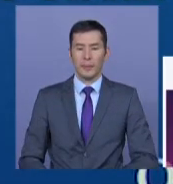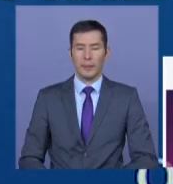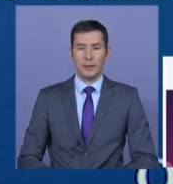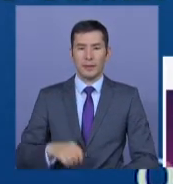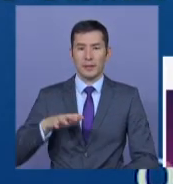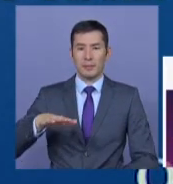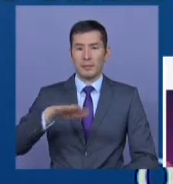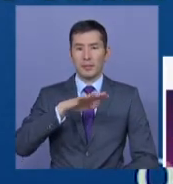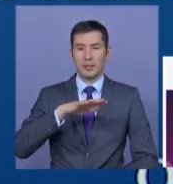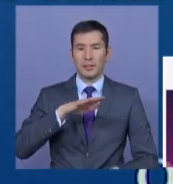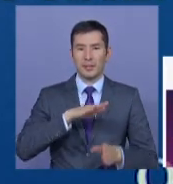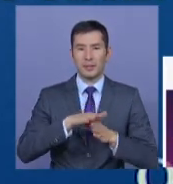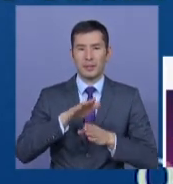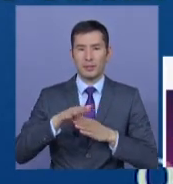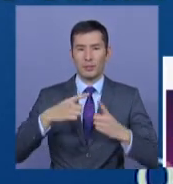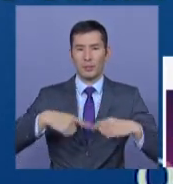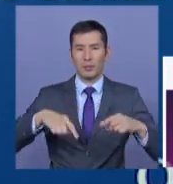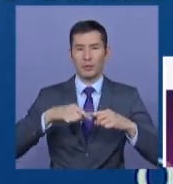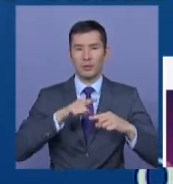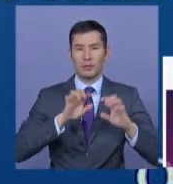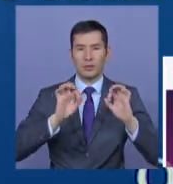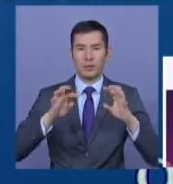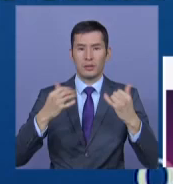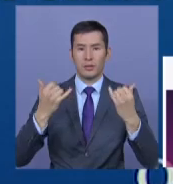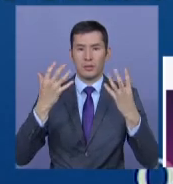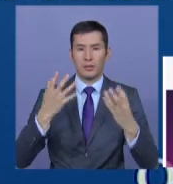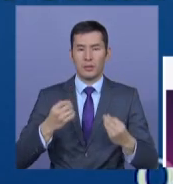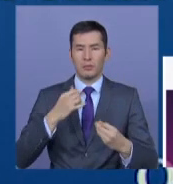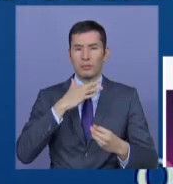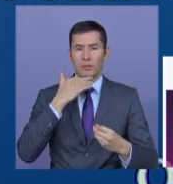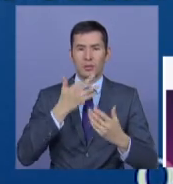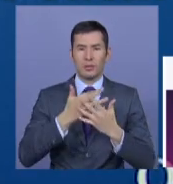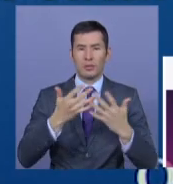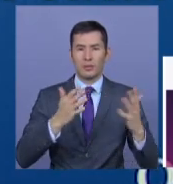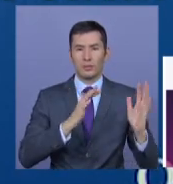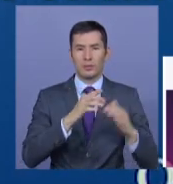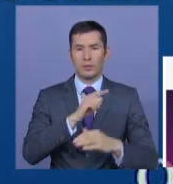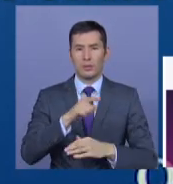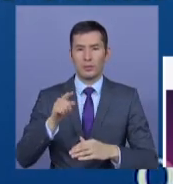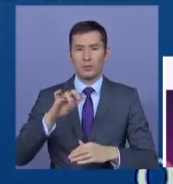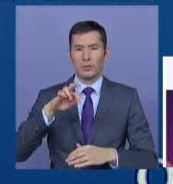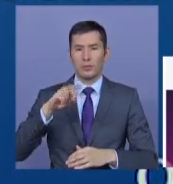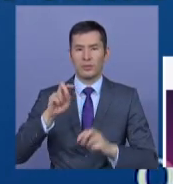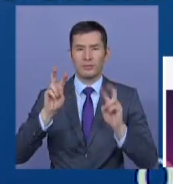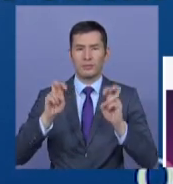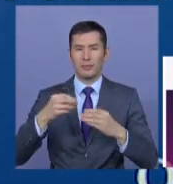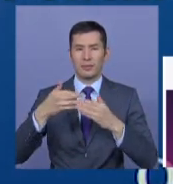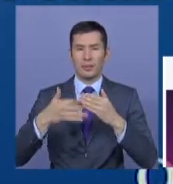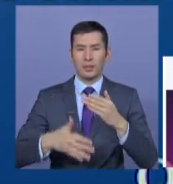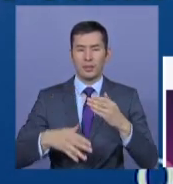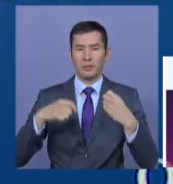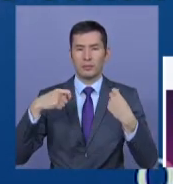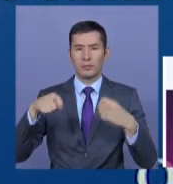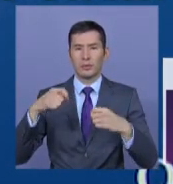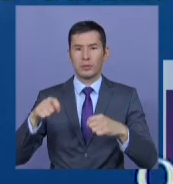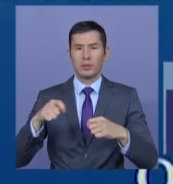Жергілікті атқарушы органдардың мәліметтеріне сәйкес, бүгінгі күні түрлі кен орындарынан өндірілген әртүрлі көмір маркасы өндіру және сату